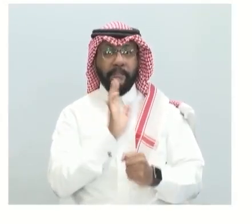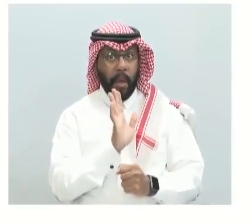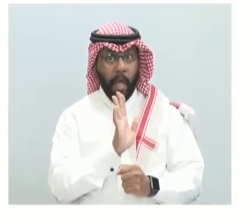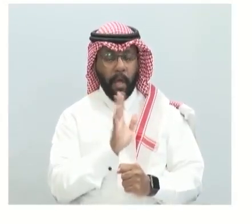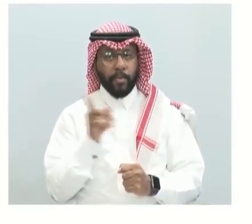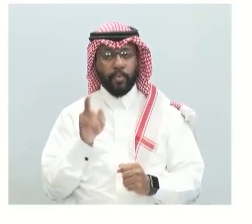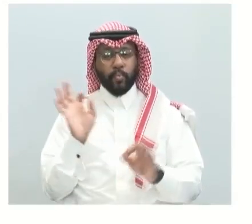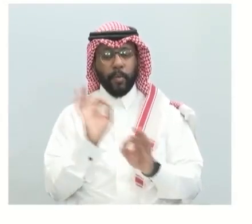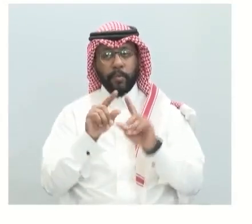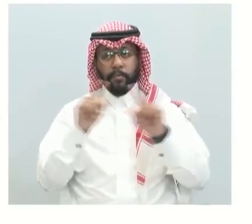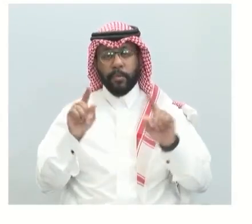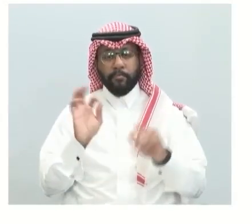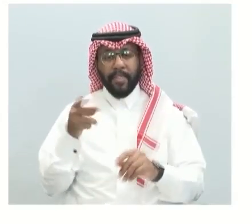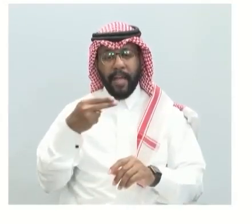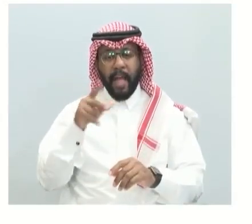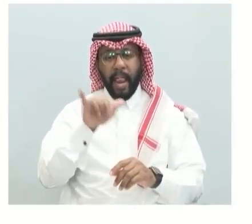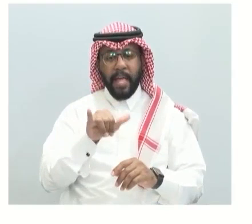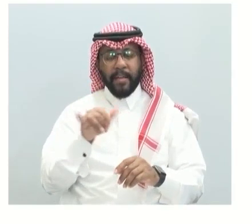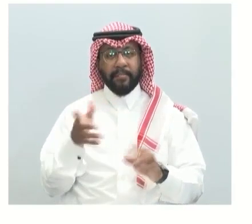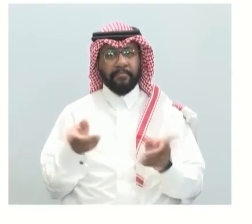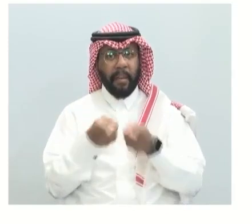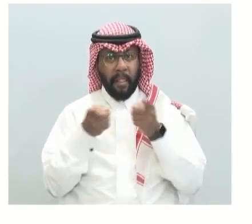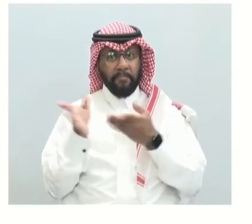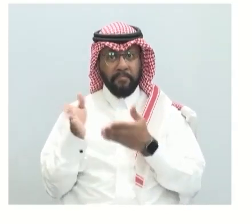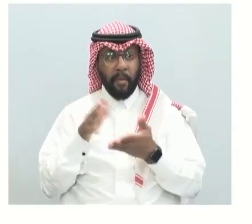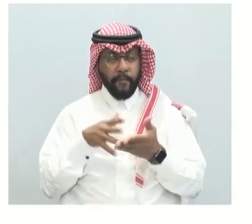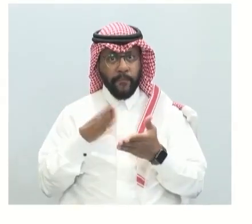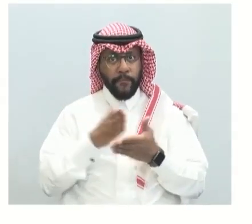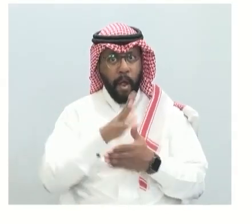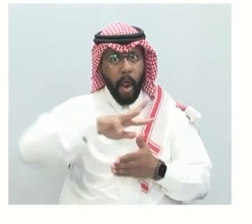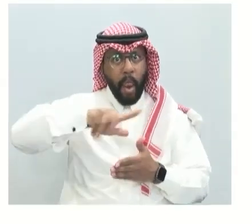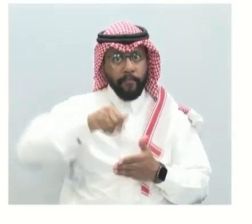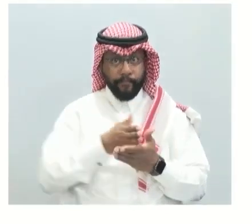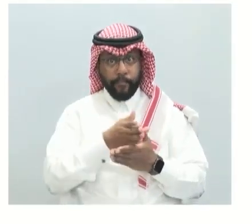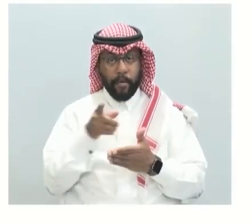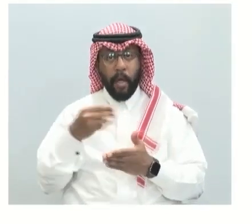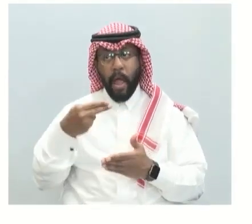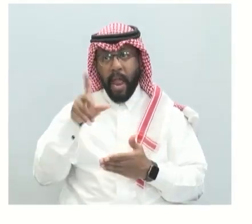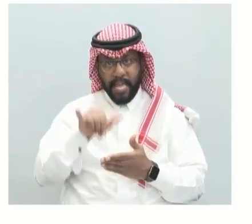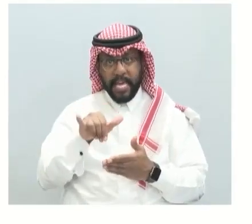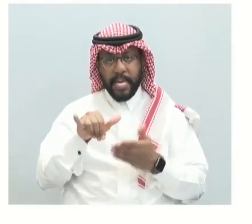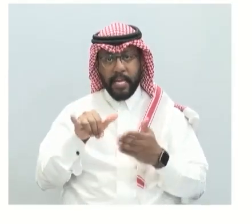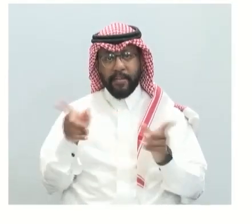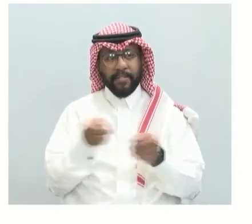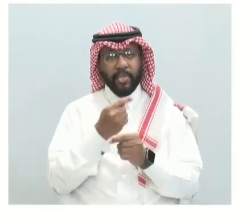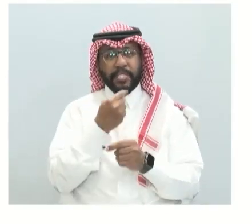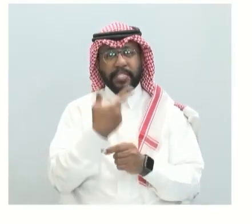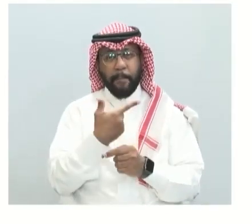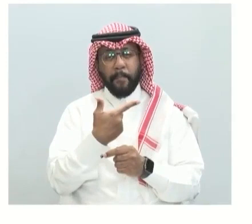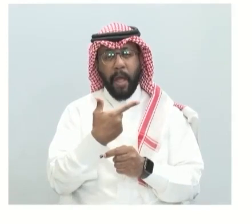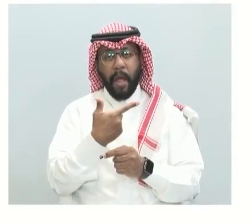هل كلمه مرور صديقنا علي قويه ولا تخترق لاحظوا علي اندر سكور سبعه